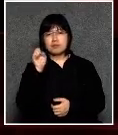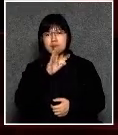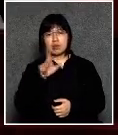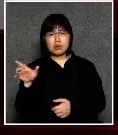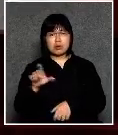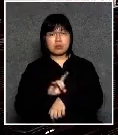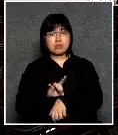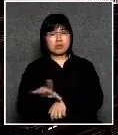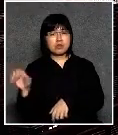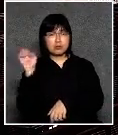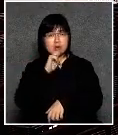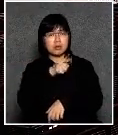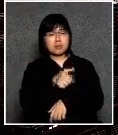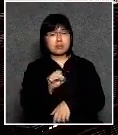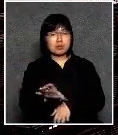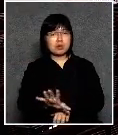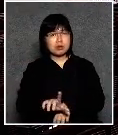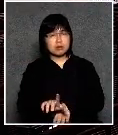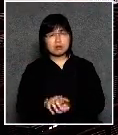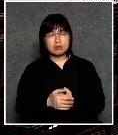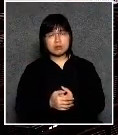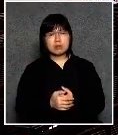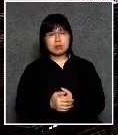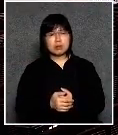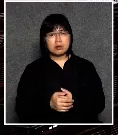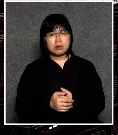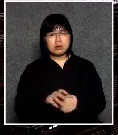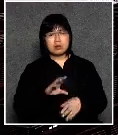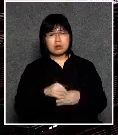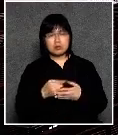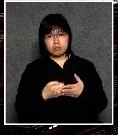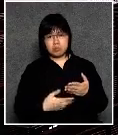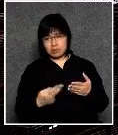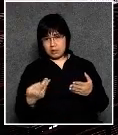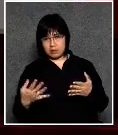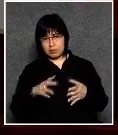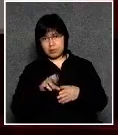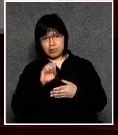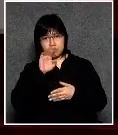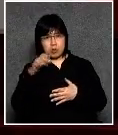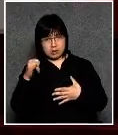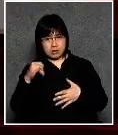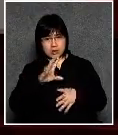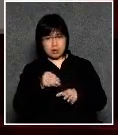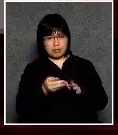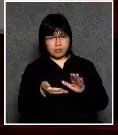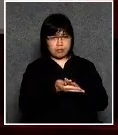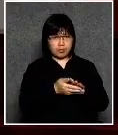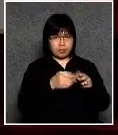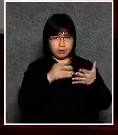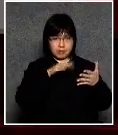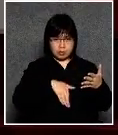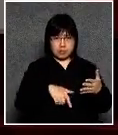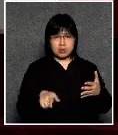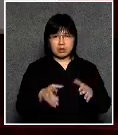講得，點解你唔講得咧？喂，呢個總目23一路數落嚟，呢一紮嘢唔講得㗎，納入附表，係咪？呢